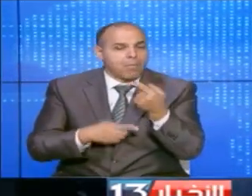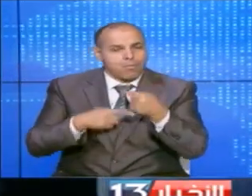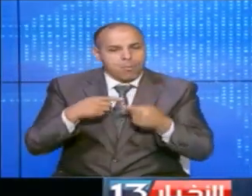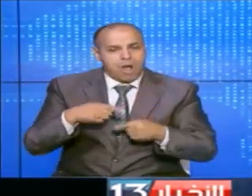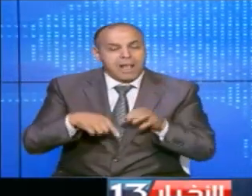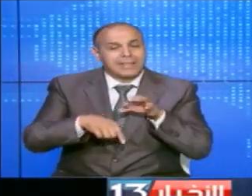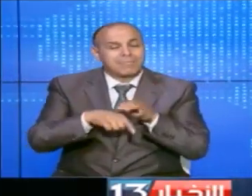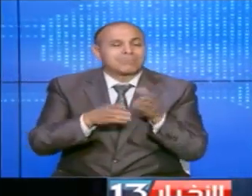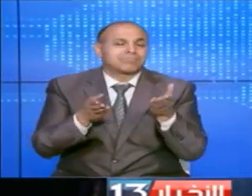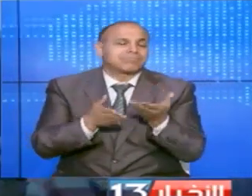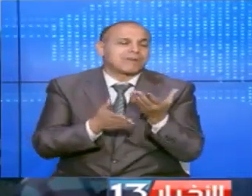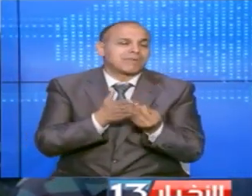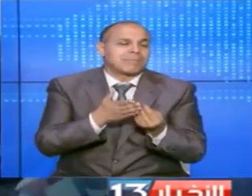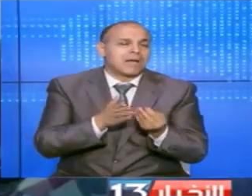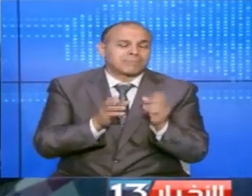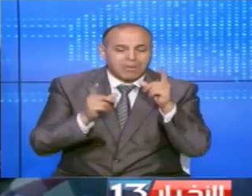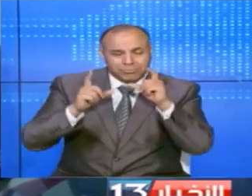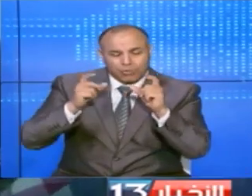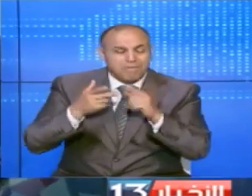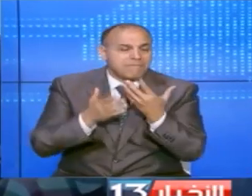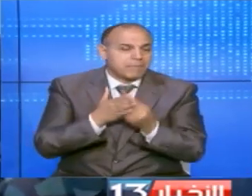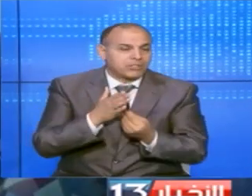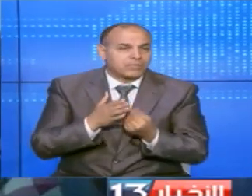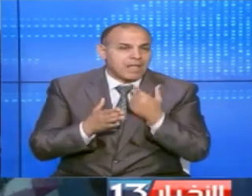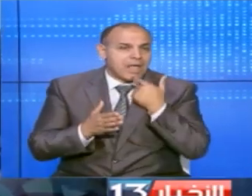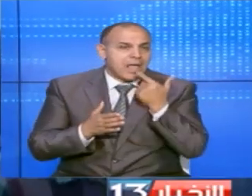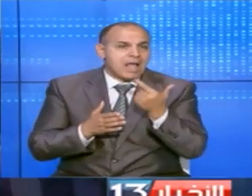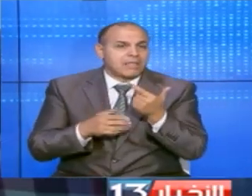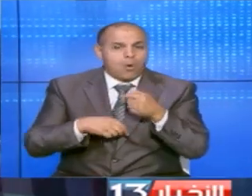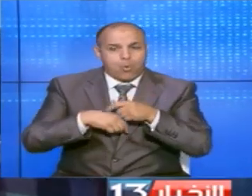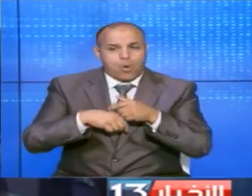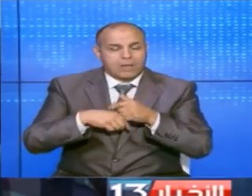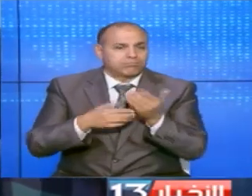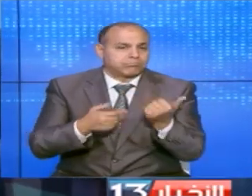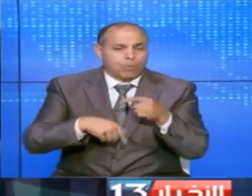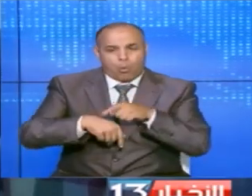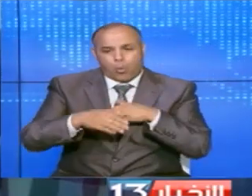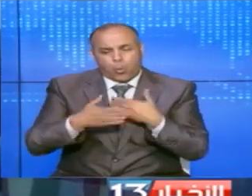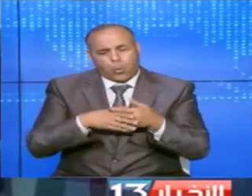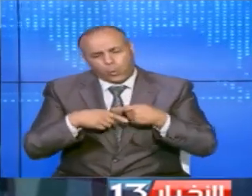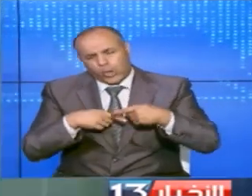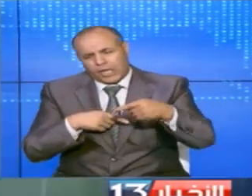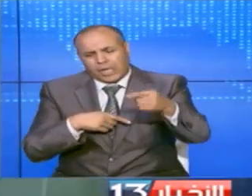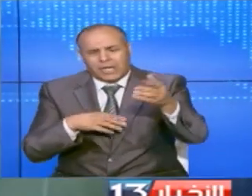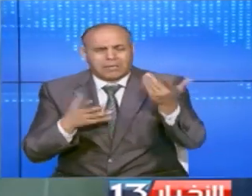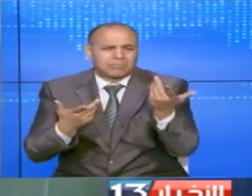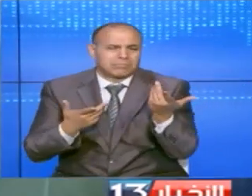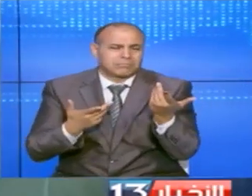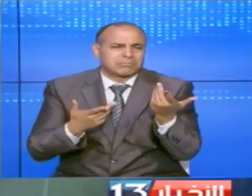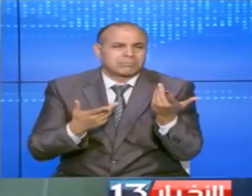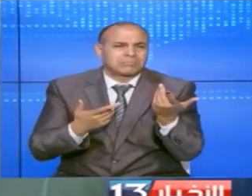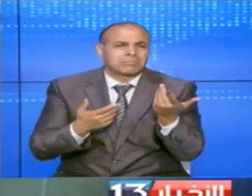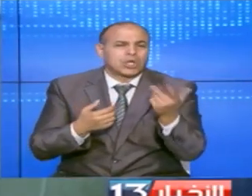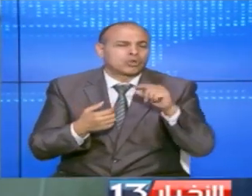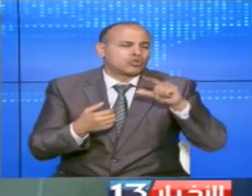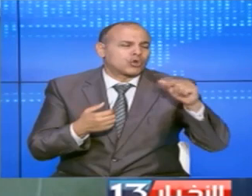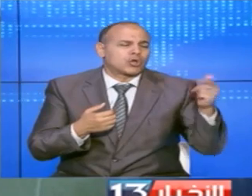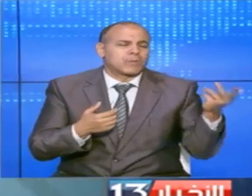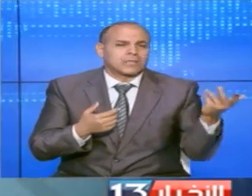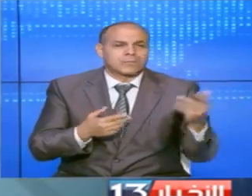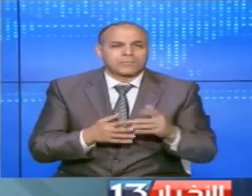الاطار الطبي في قسم الاشعه وهو ما يجعل فتره انتظار المواعيد الطبيه تطول احيانا الى